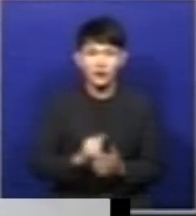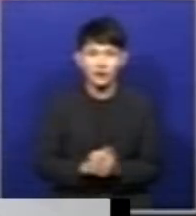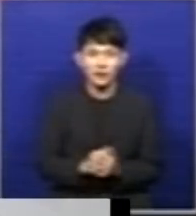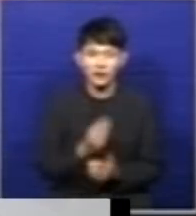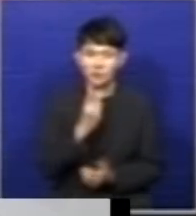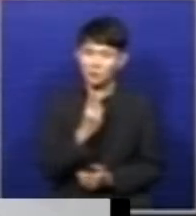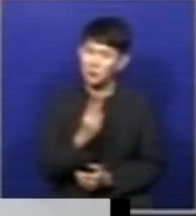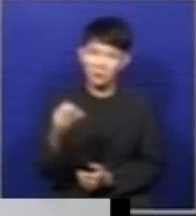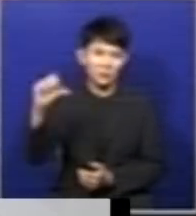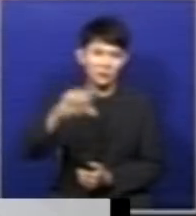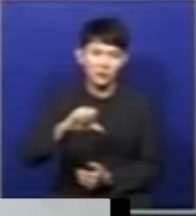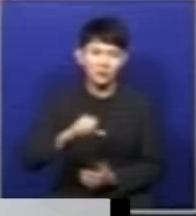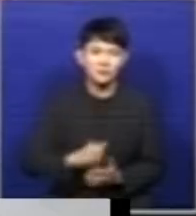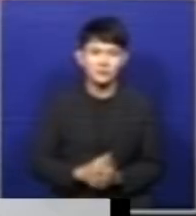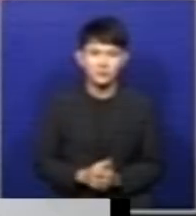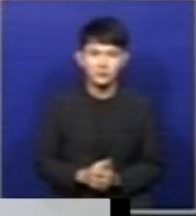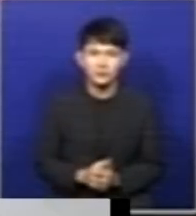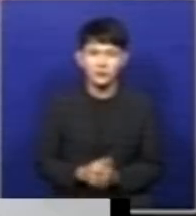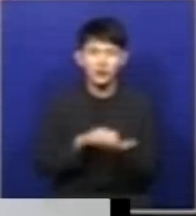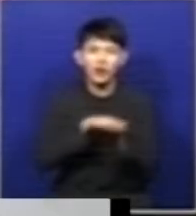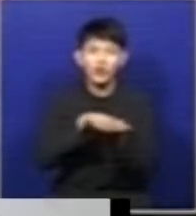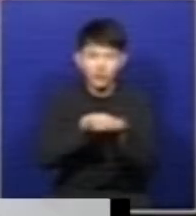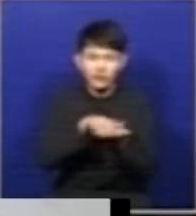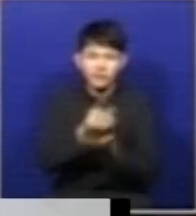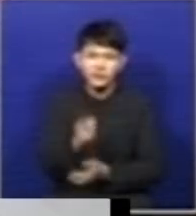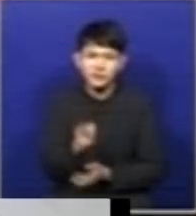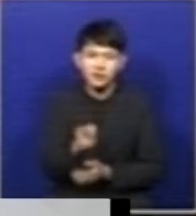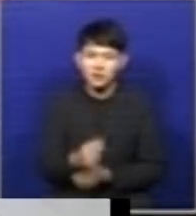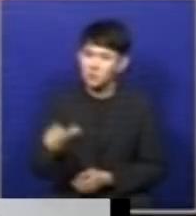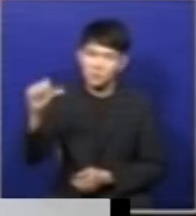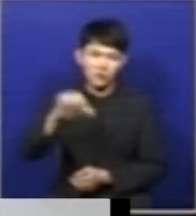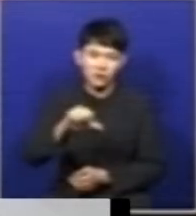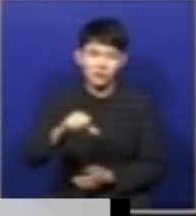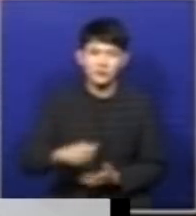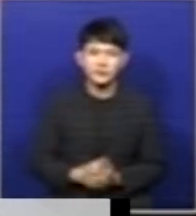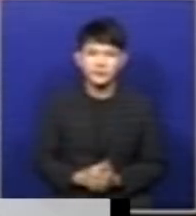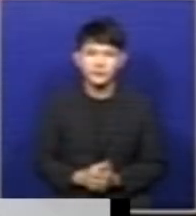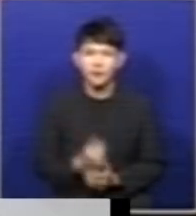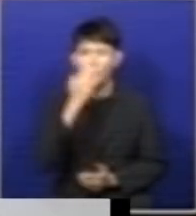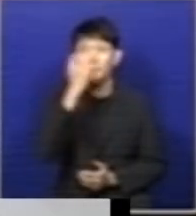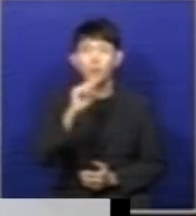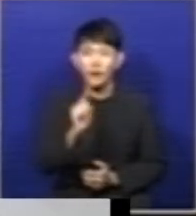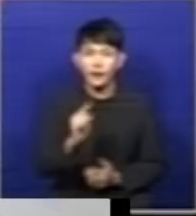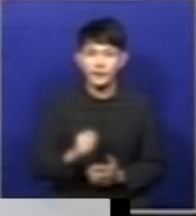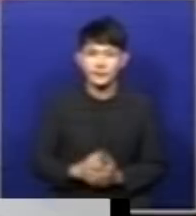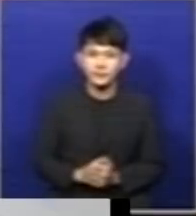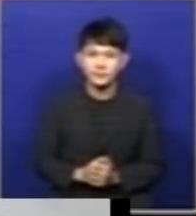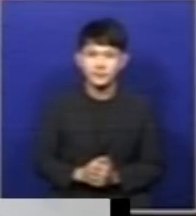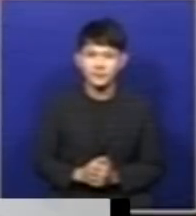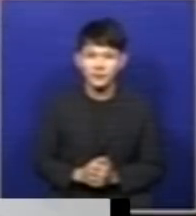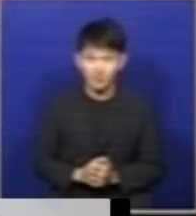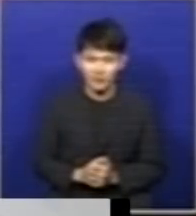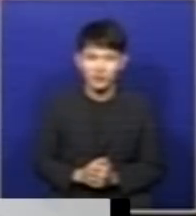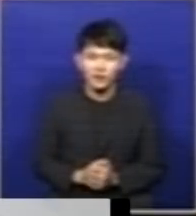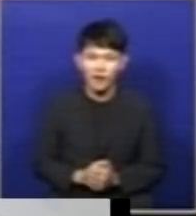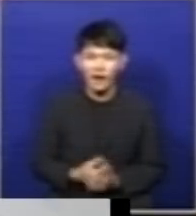แตกงบกลาง500,000 ล้าน 2-3 เดือนใช้หมดแล้ว ใช้หมดแล้วเราเห็นอะไรไหมอันนี้ครับ น่าสิครับ เขาเรียกว่ามันเป็นการลงทุนพื้น